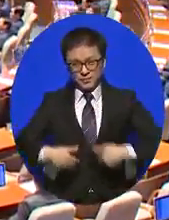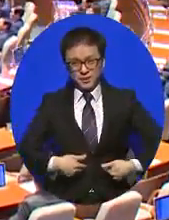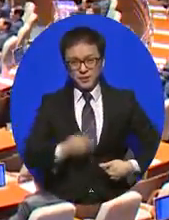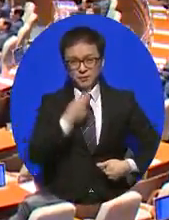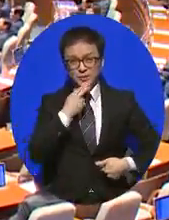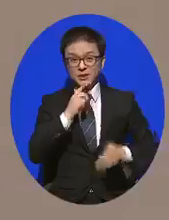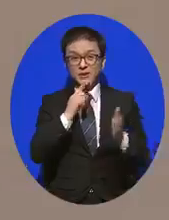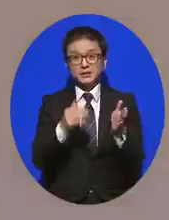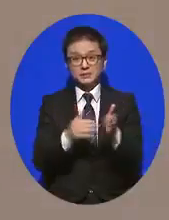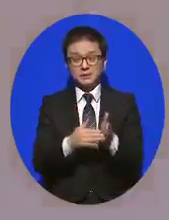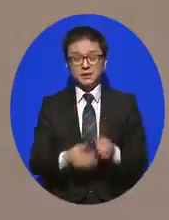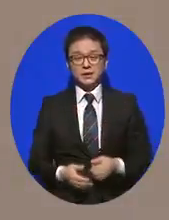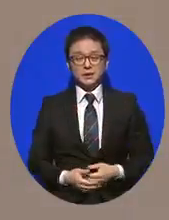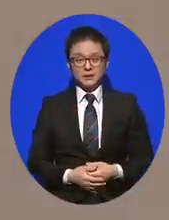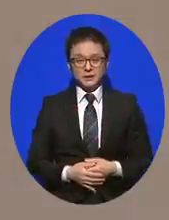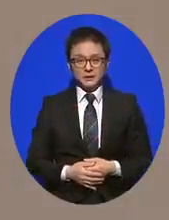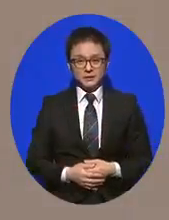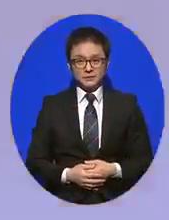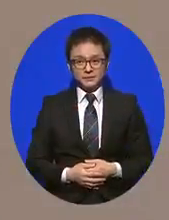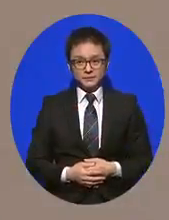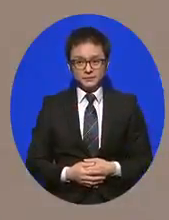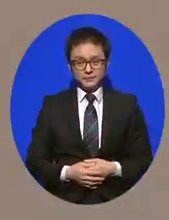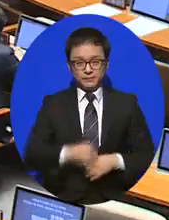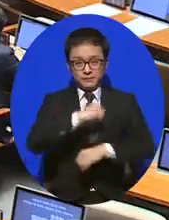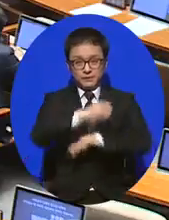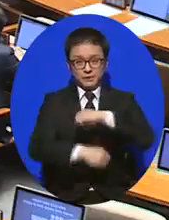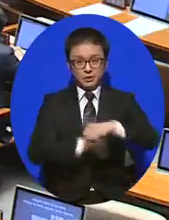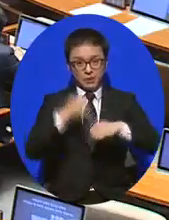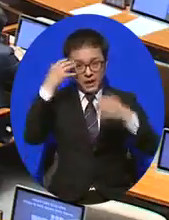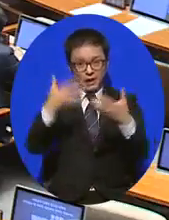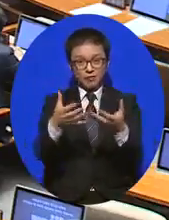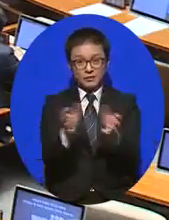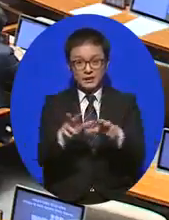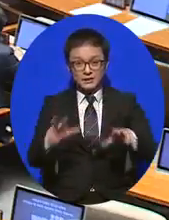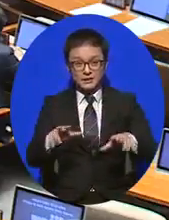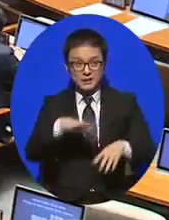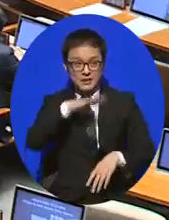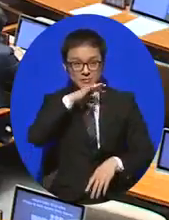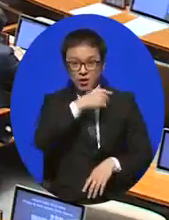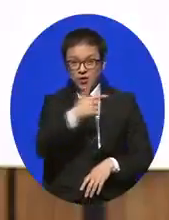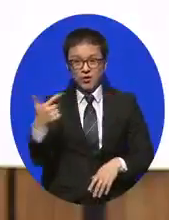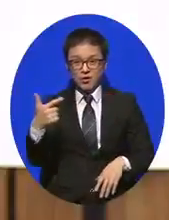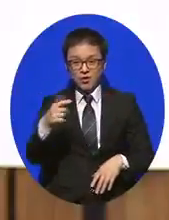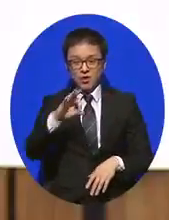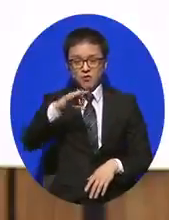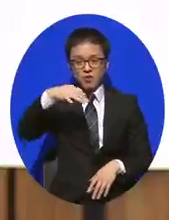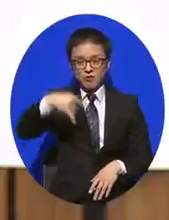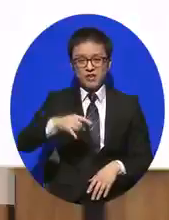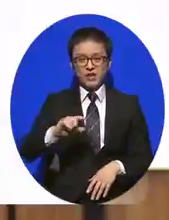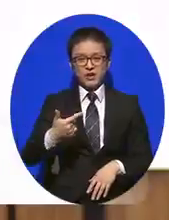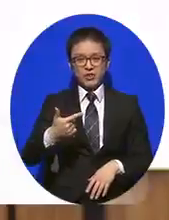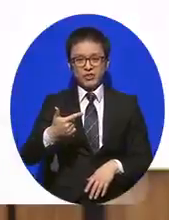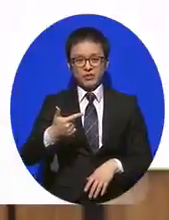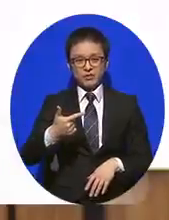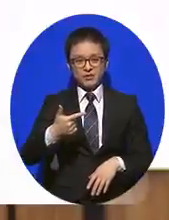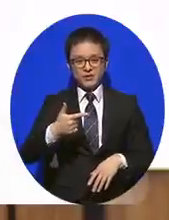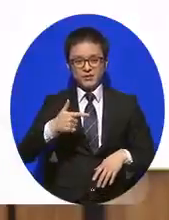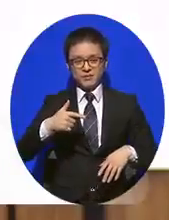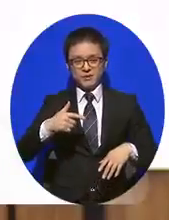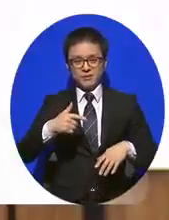동의안을 처리해야 한다고 주장했습니다. 자유한국당은 위헌이라며 반발했습니다. 평양